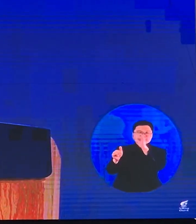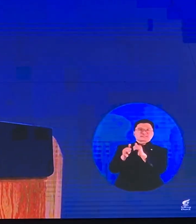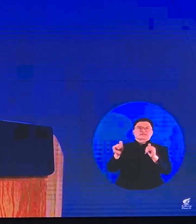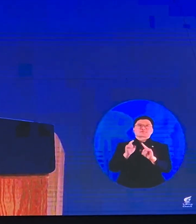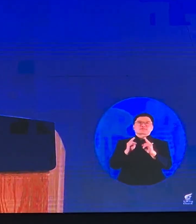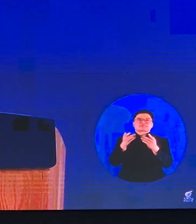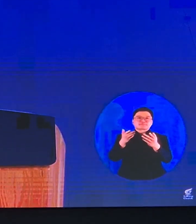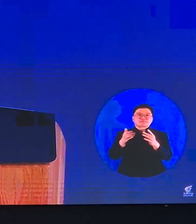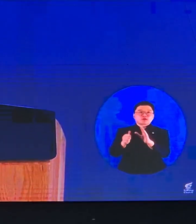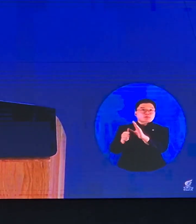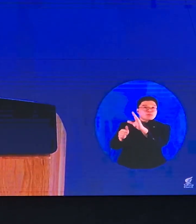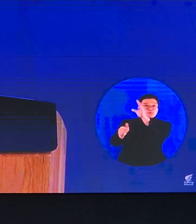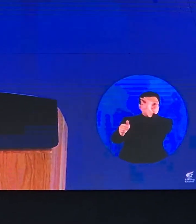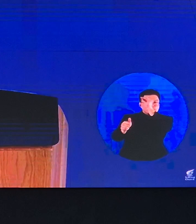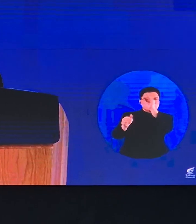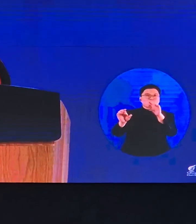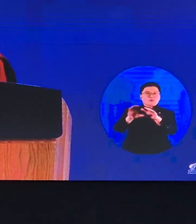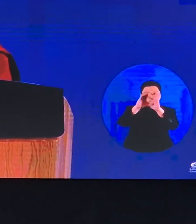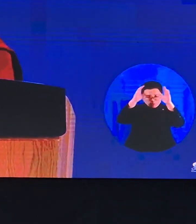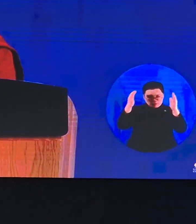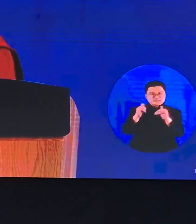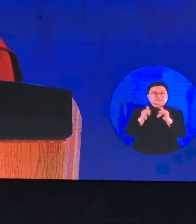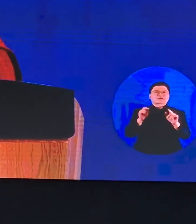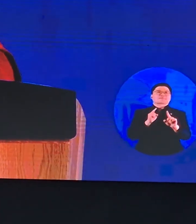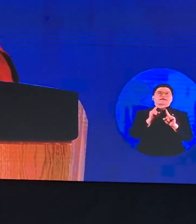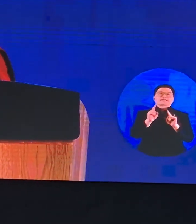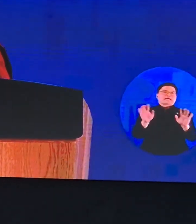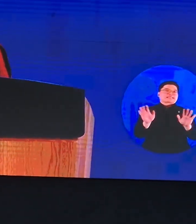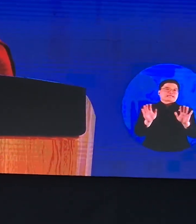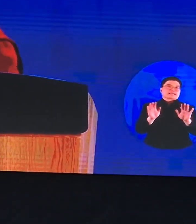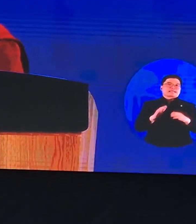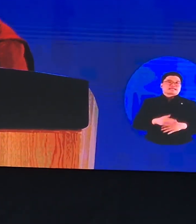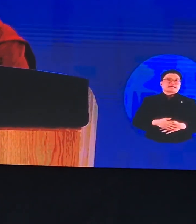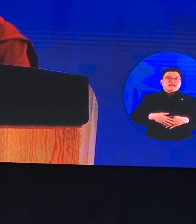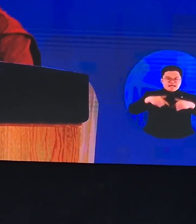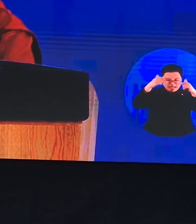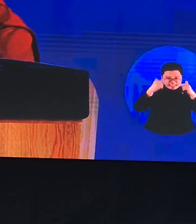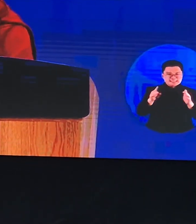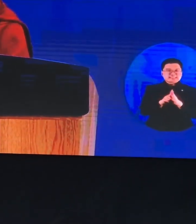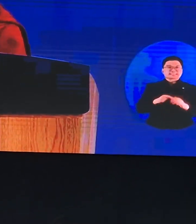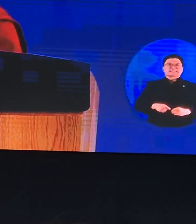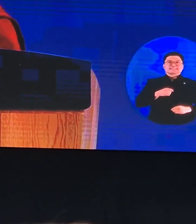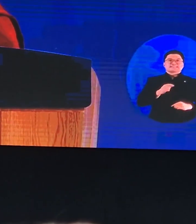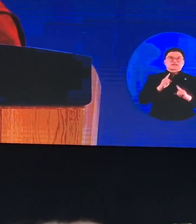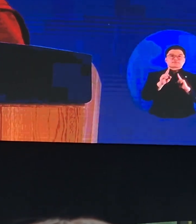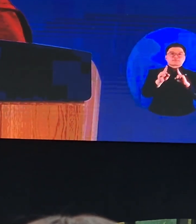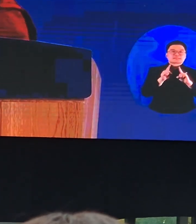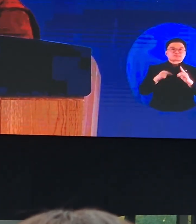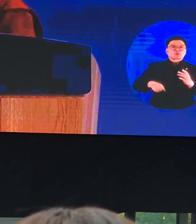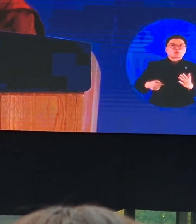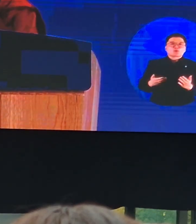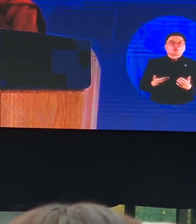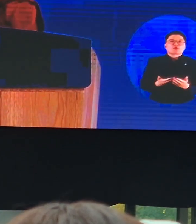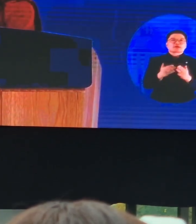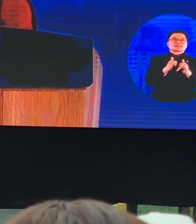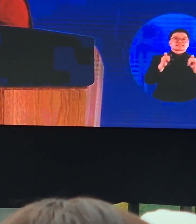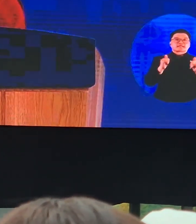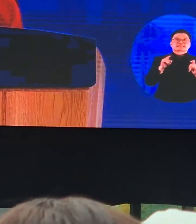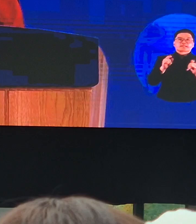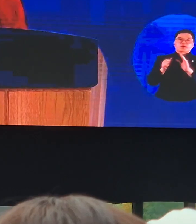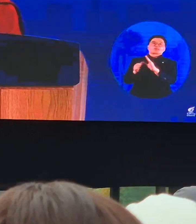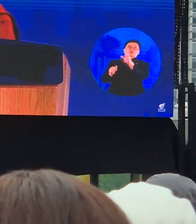본이 된다고 완전한 자를 말함이 아니에요. 항상 신실한 말씀으로 회개하는 자를